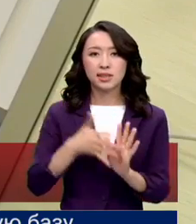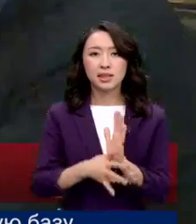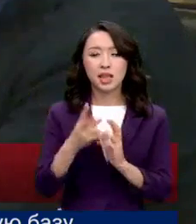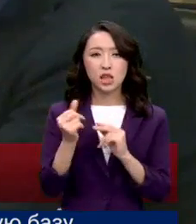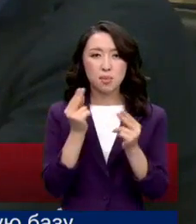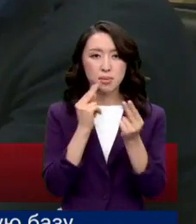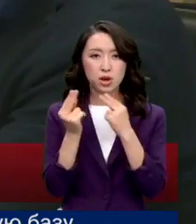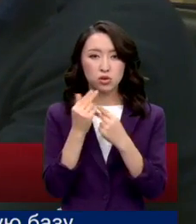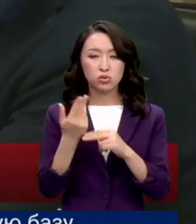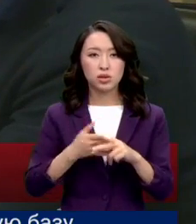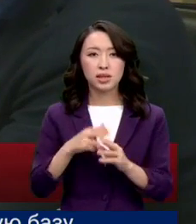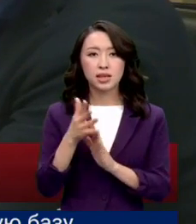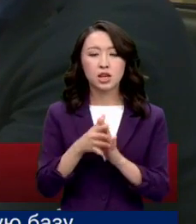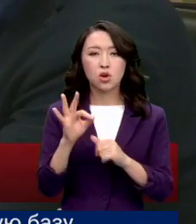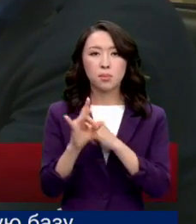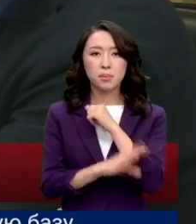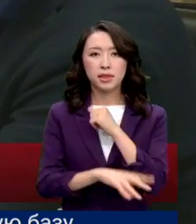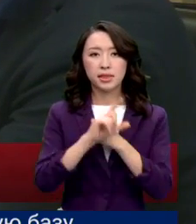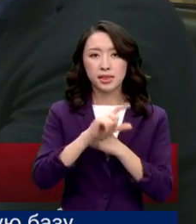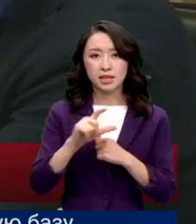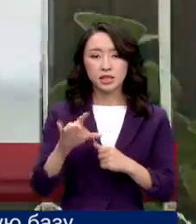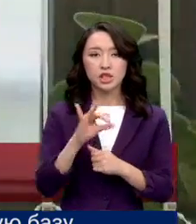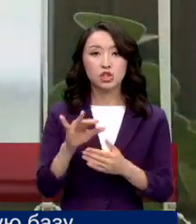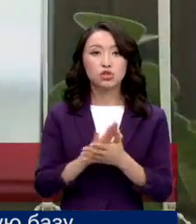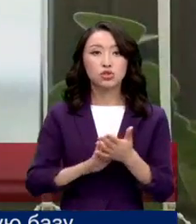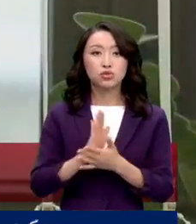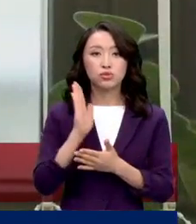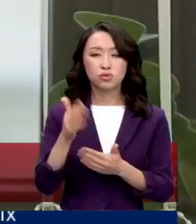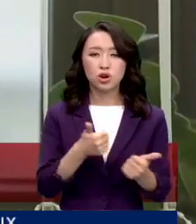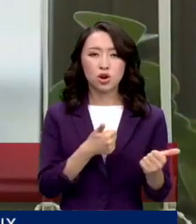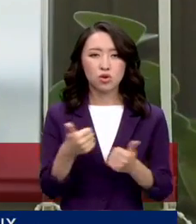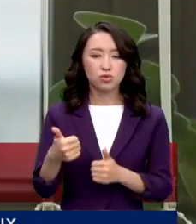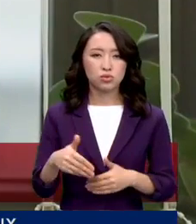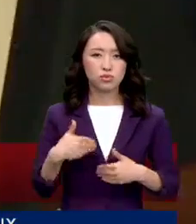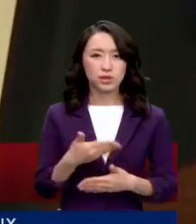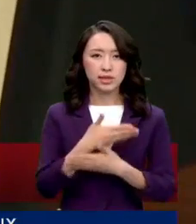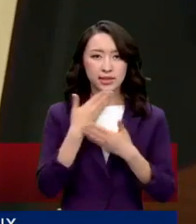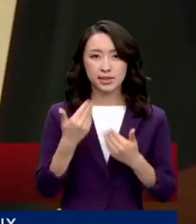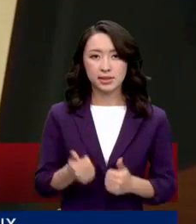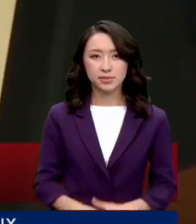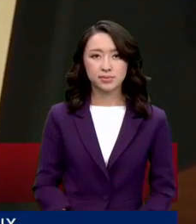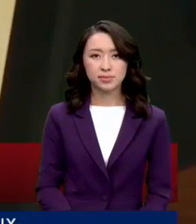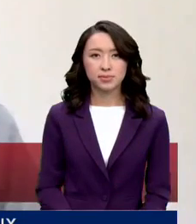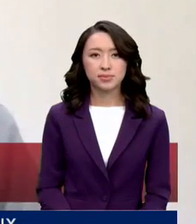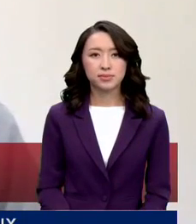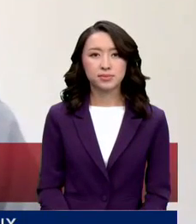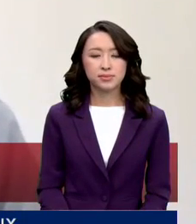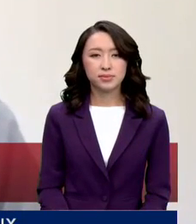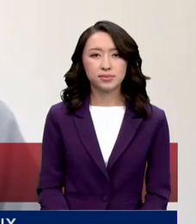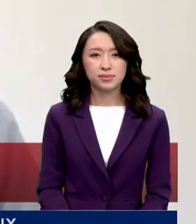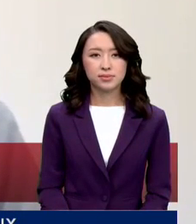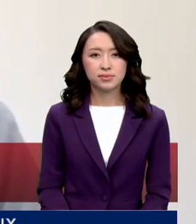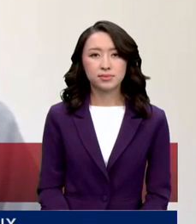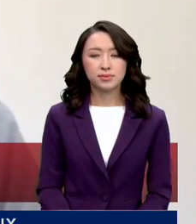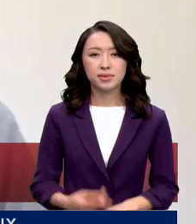продукты питания. Это говорит о бедности населения и ни к чему хорошему не приведет, заверяет экономист.